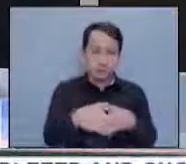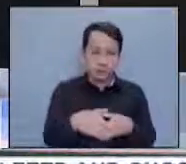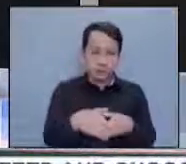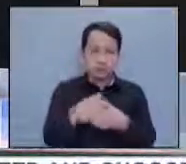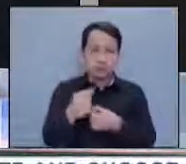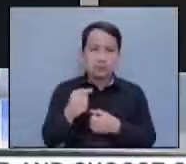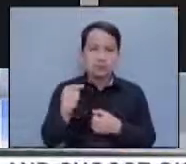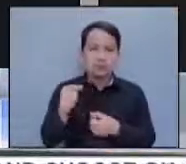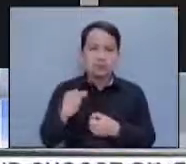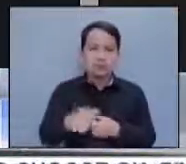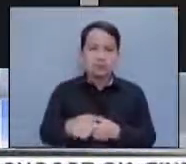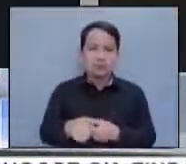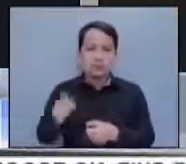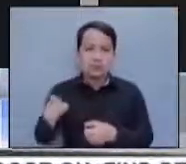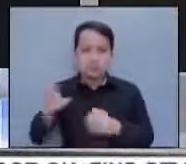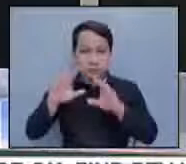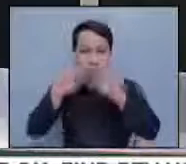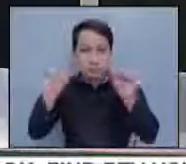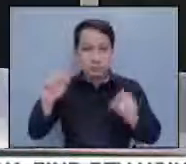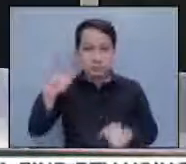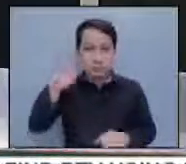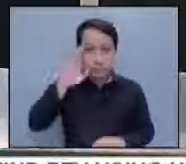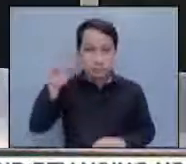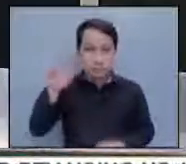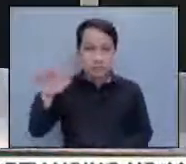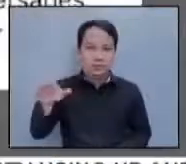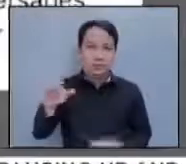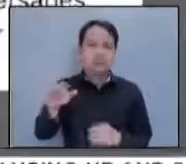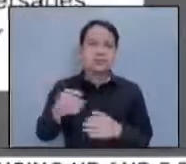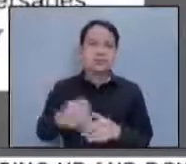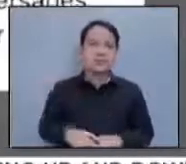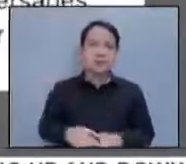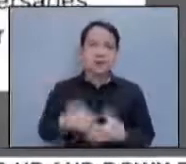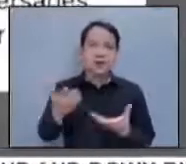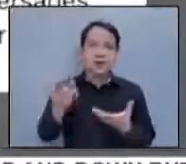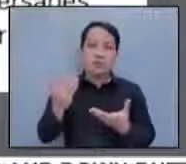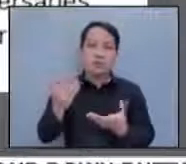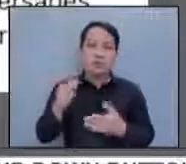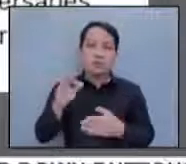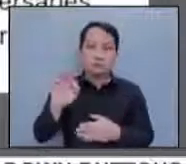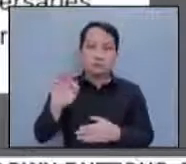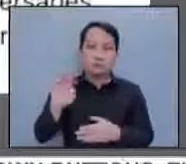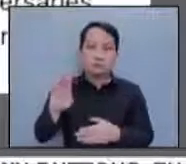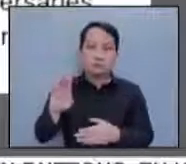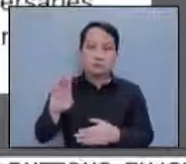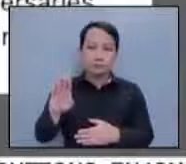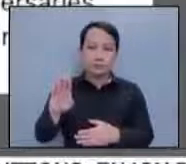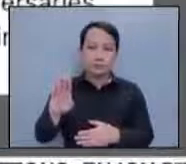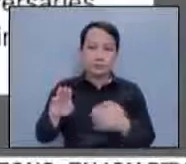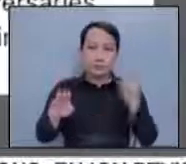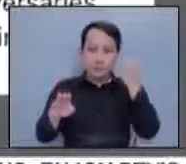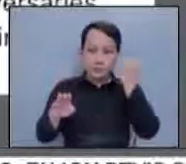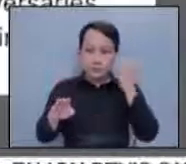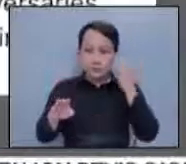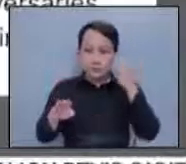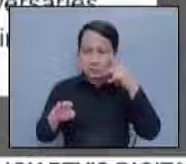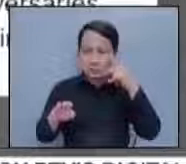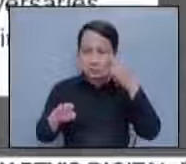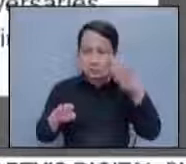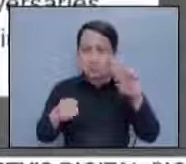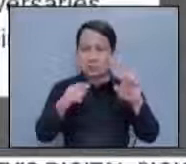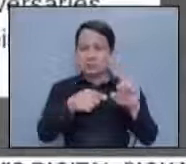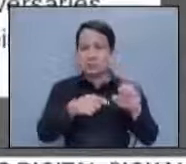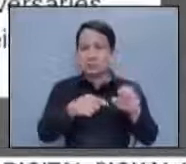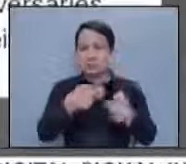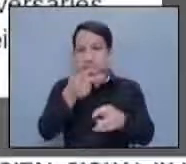siraan si President-elect Bongbong Marcos. Sa kanya kasing Facebook page, sinabi ni Enrile na dapat maging mas